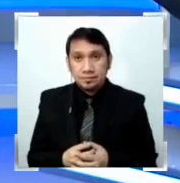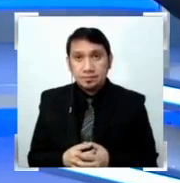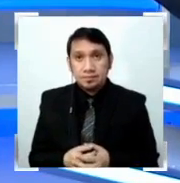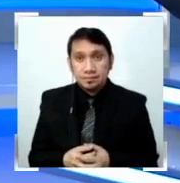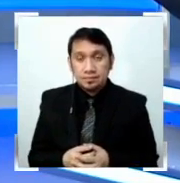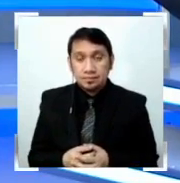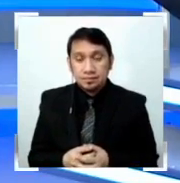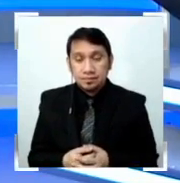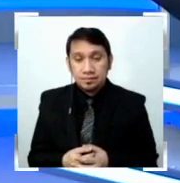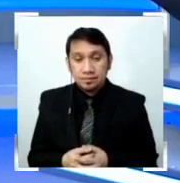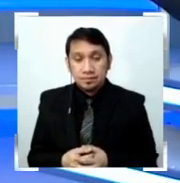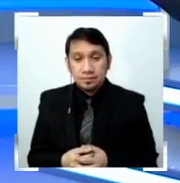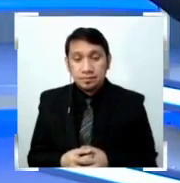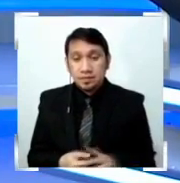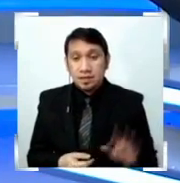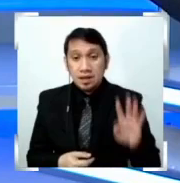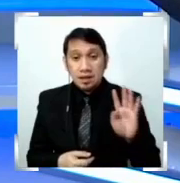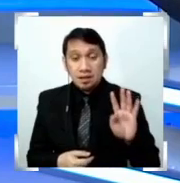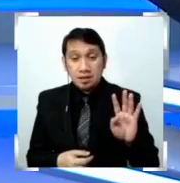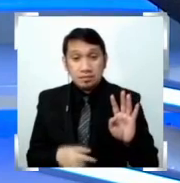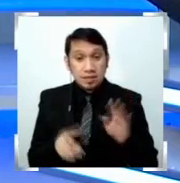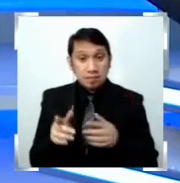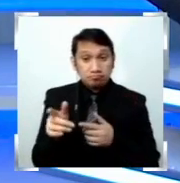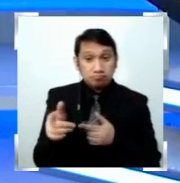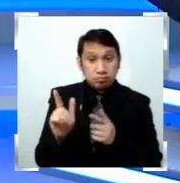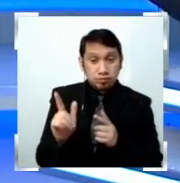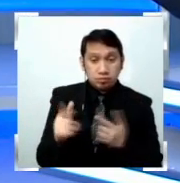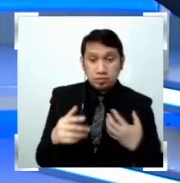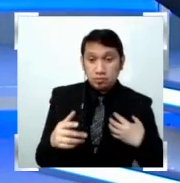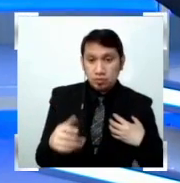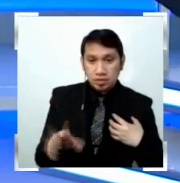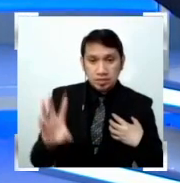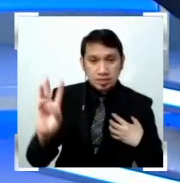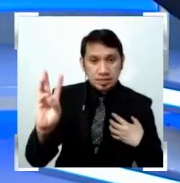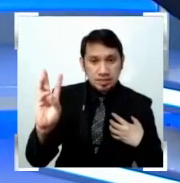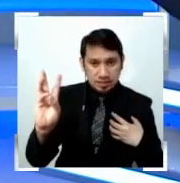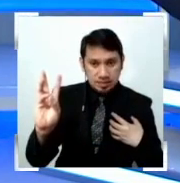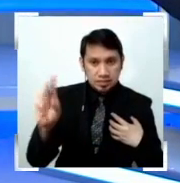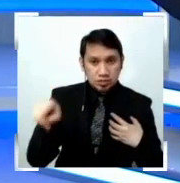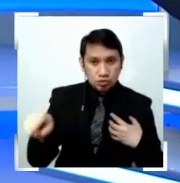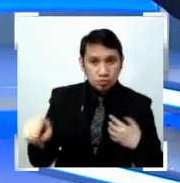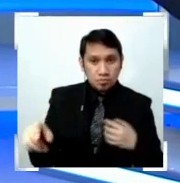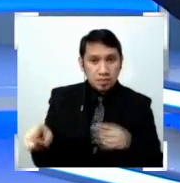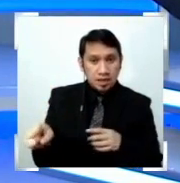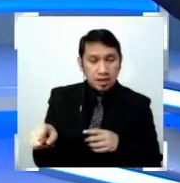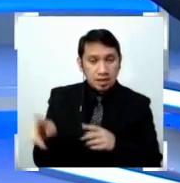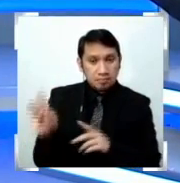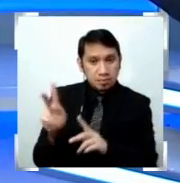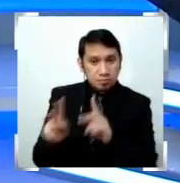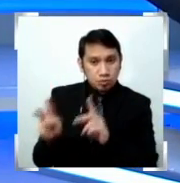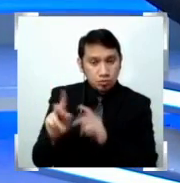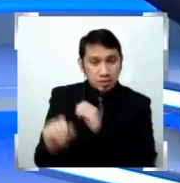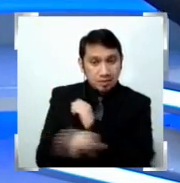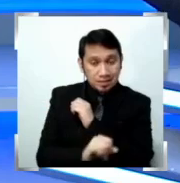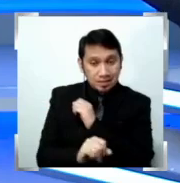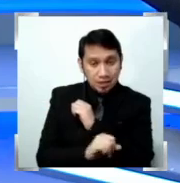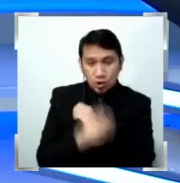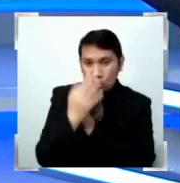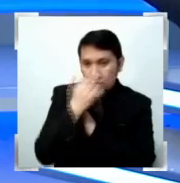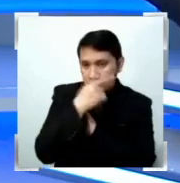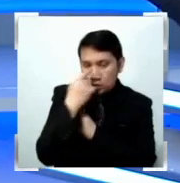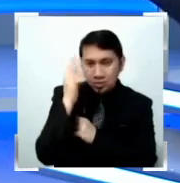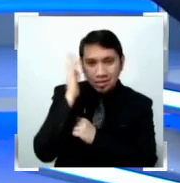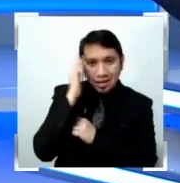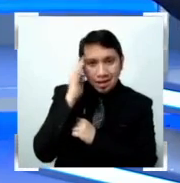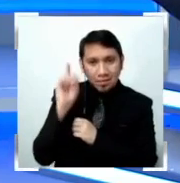Napatay ng mga pulis sa Antipolo City ang 6 na robbery hold-up suspect na tiniktikan kasunod ng seri ng hold-upan sa Central